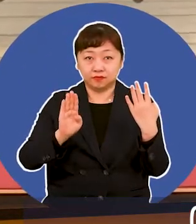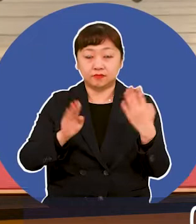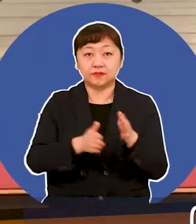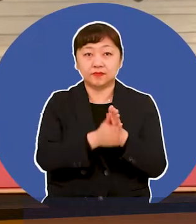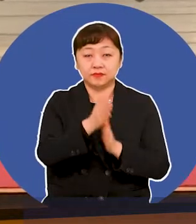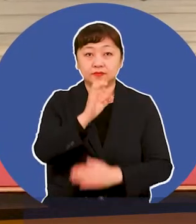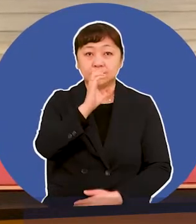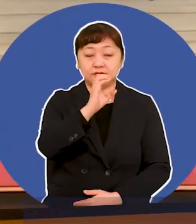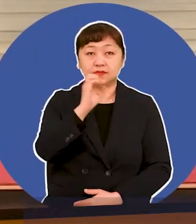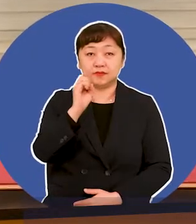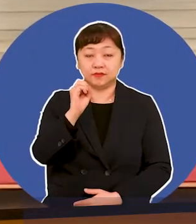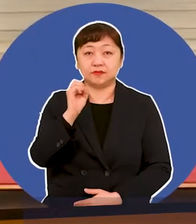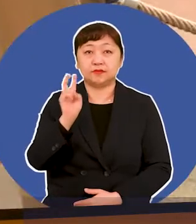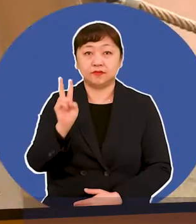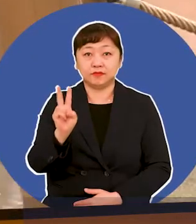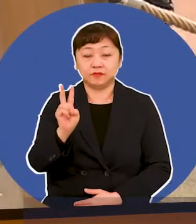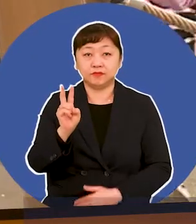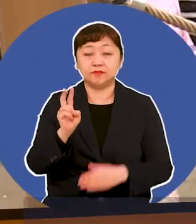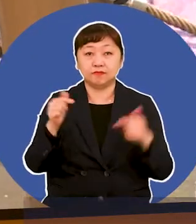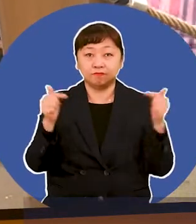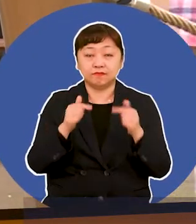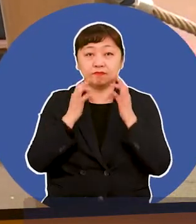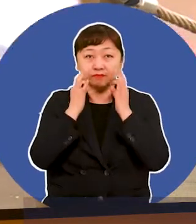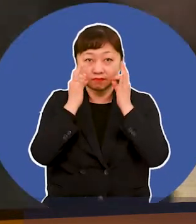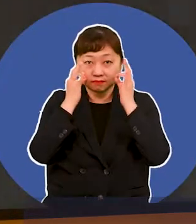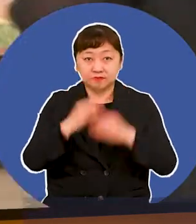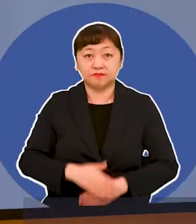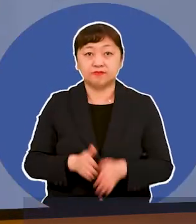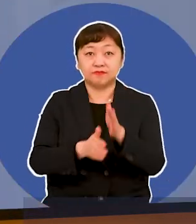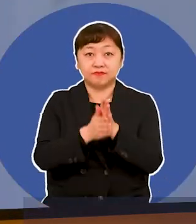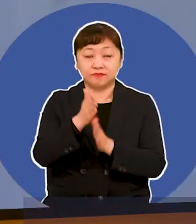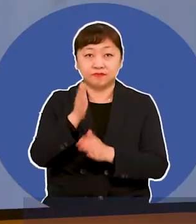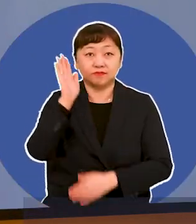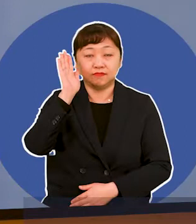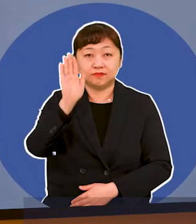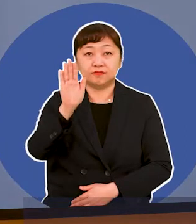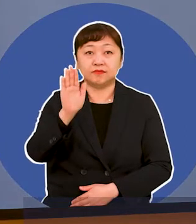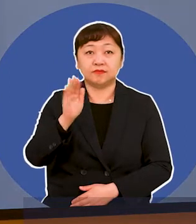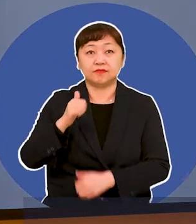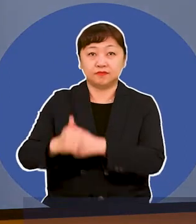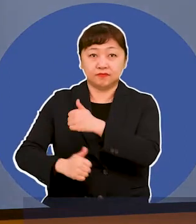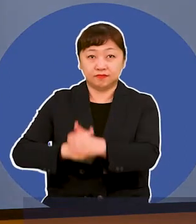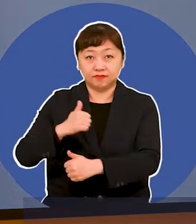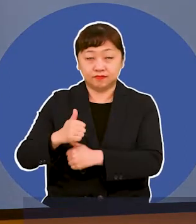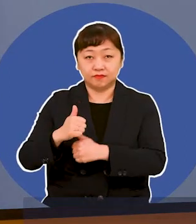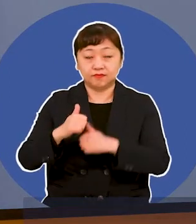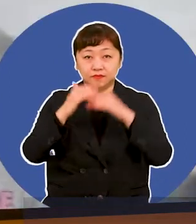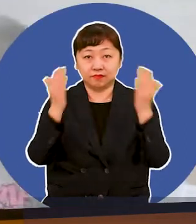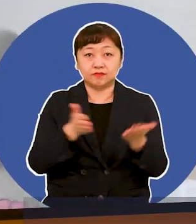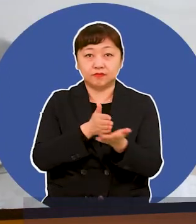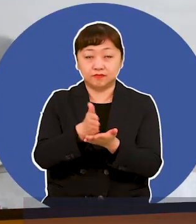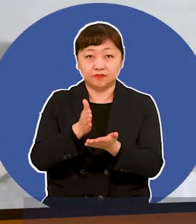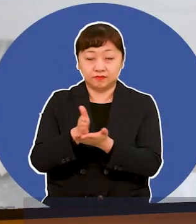인증으로 치는 탄소중립 의 한 걸음 더 다가가게 되었습니다 시 관계자는 지금은 미랠 세배를 위해